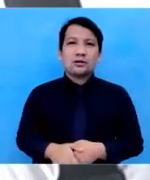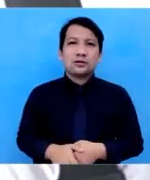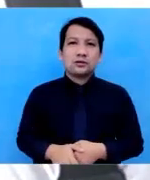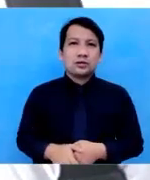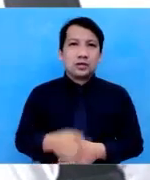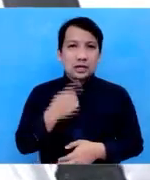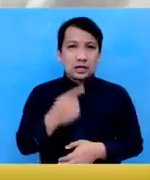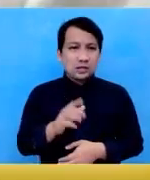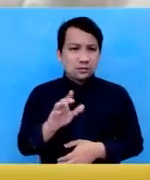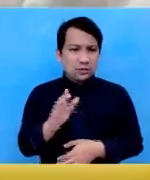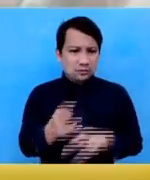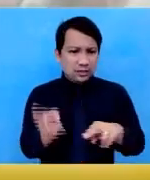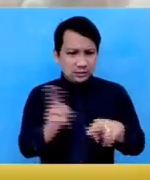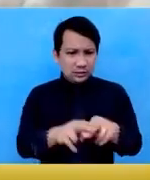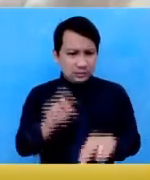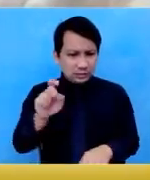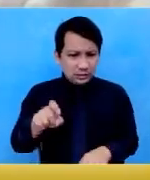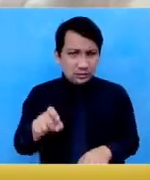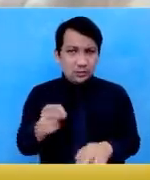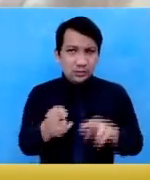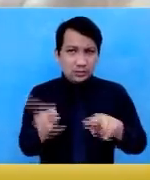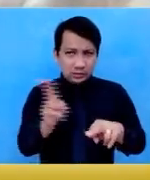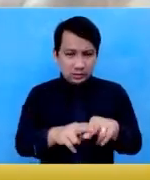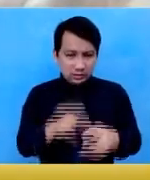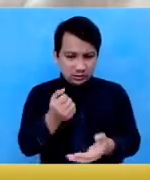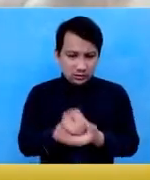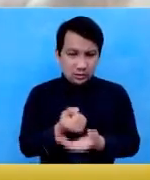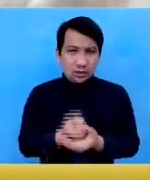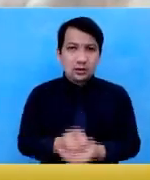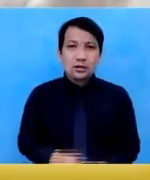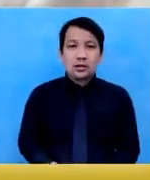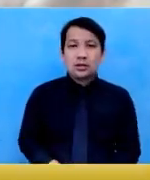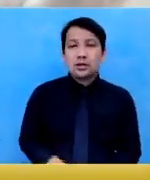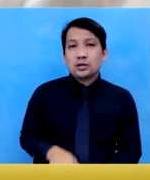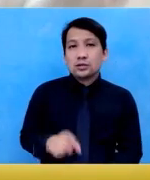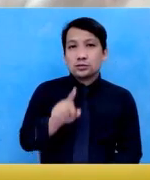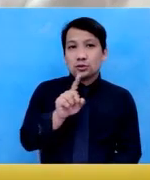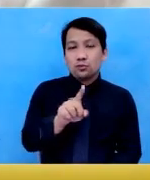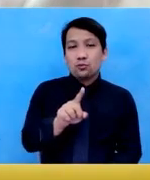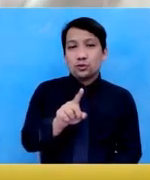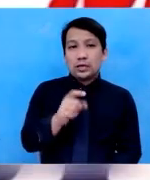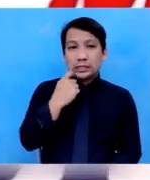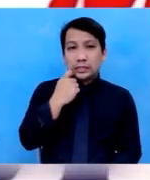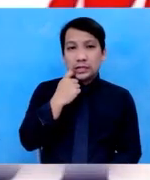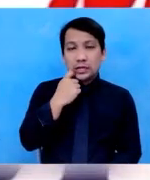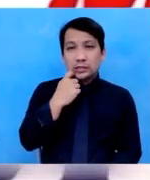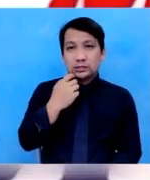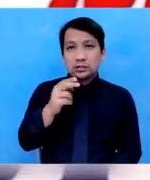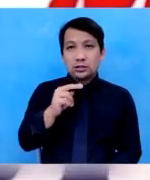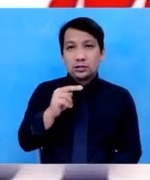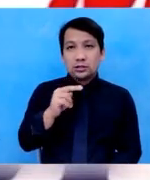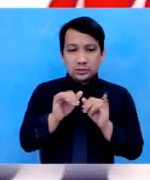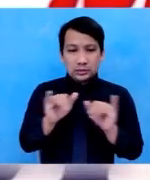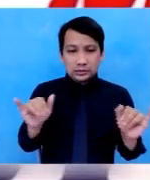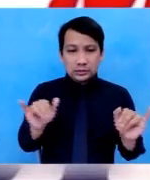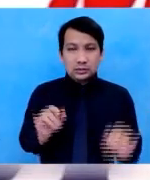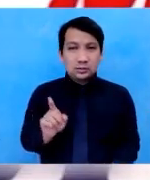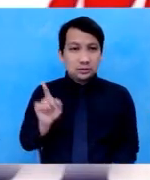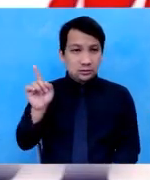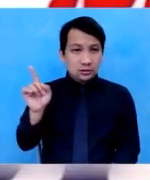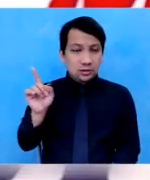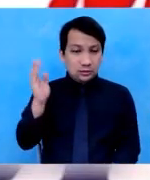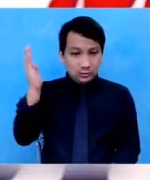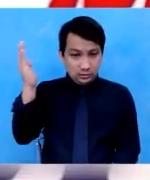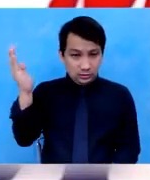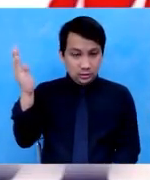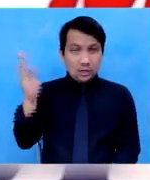no? At saka benepisyo. Sa isang panayam sa programang One Balita Pilipinas ng 1PH, yan din ang panawagan ni ACT Teachers Party